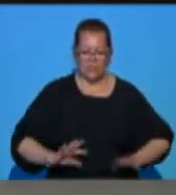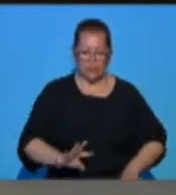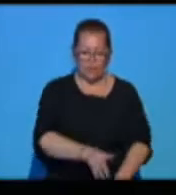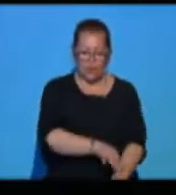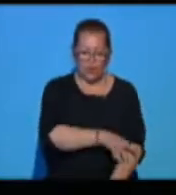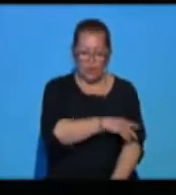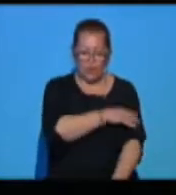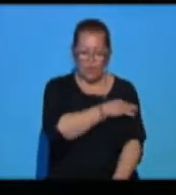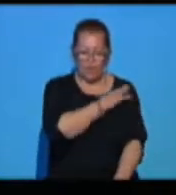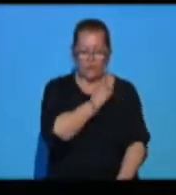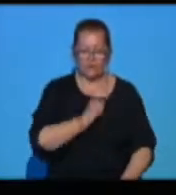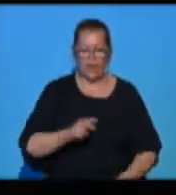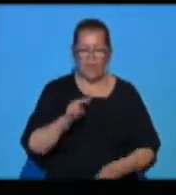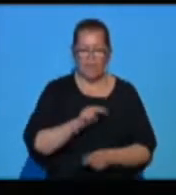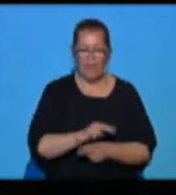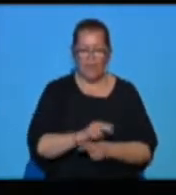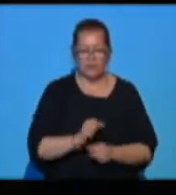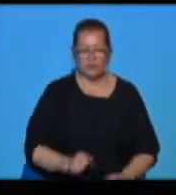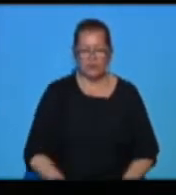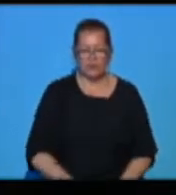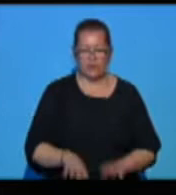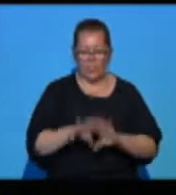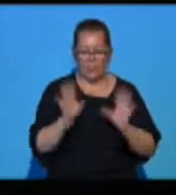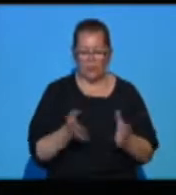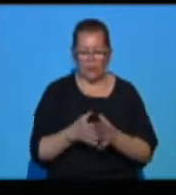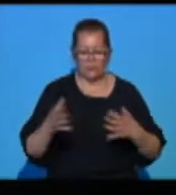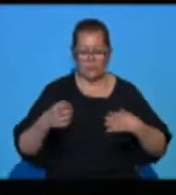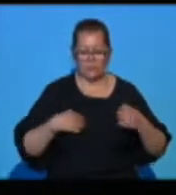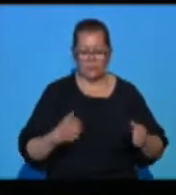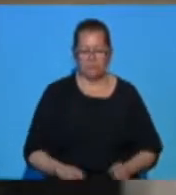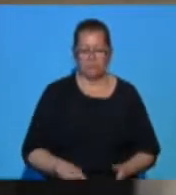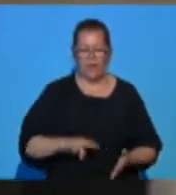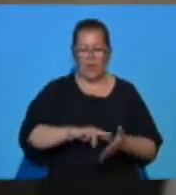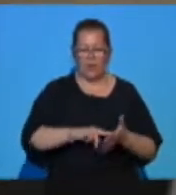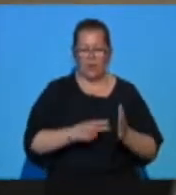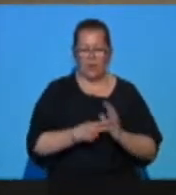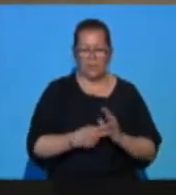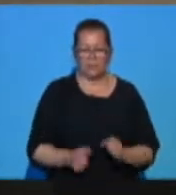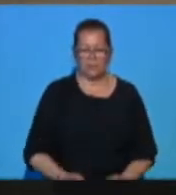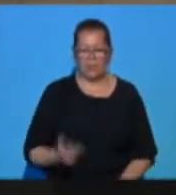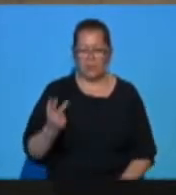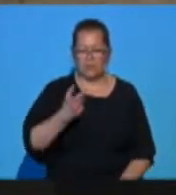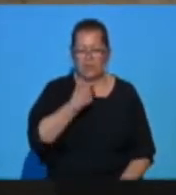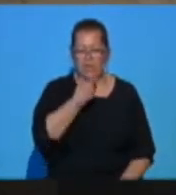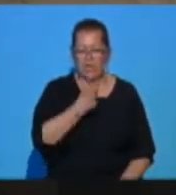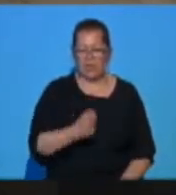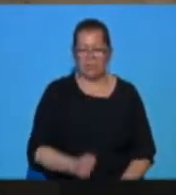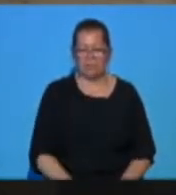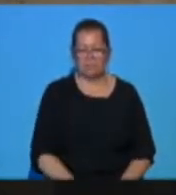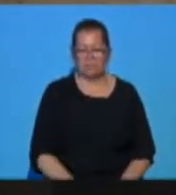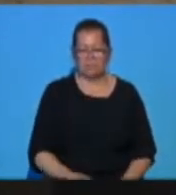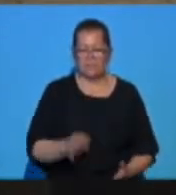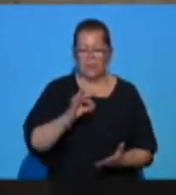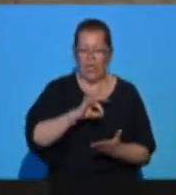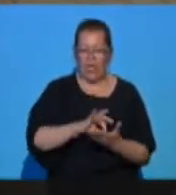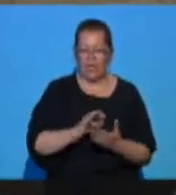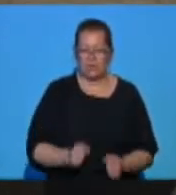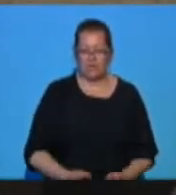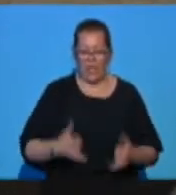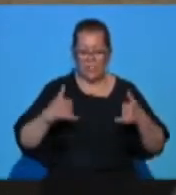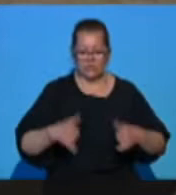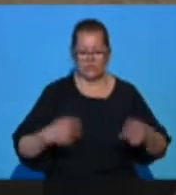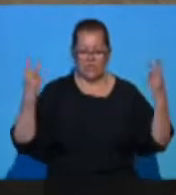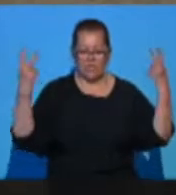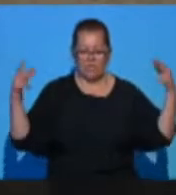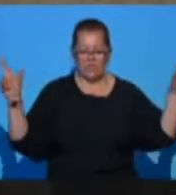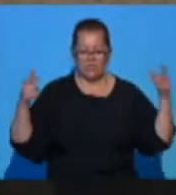să iau parte la reprezentație. S-a organizat după trei ani acest festival